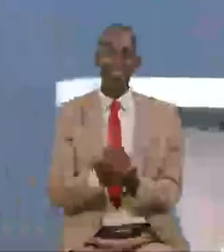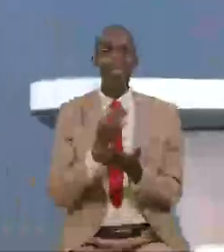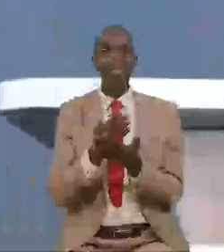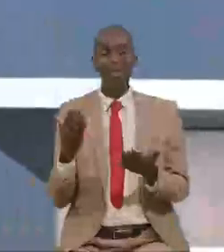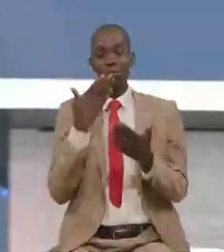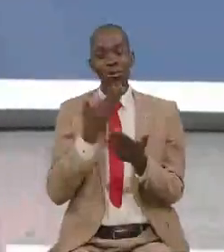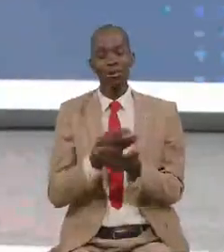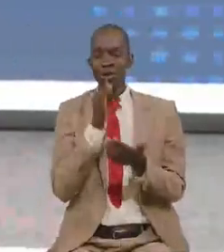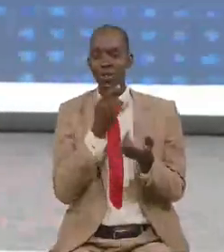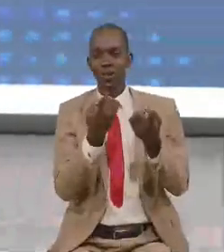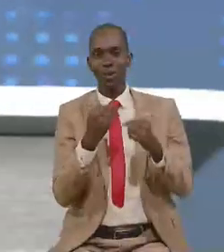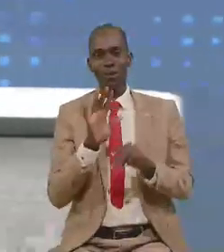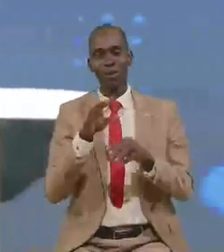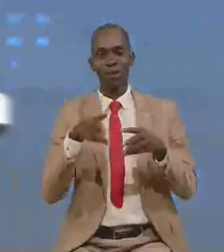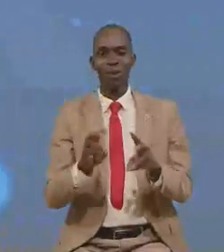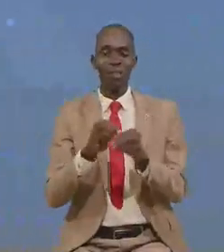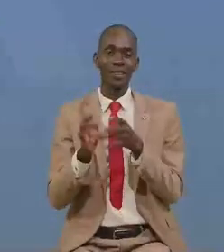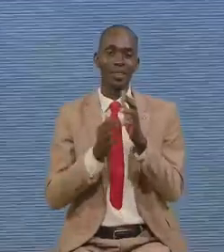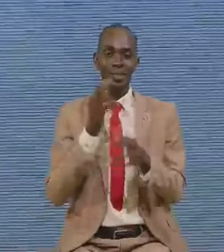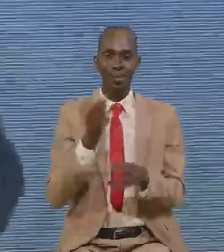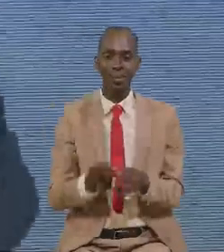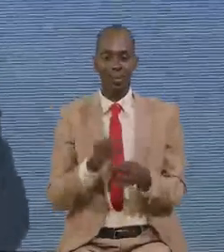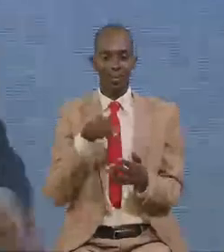Quelque chose vient pour vous ce